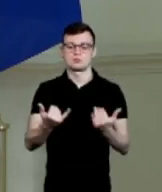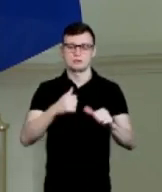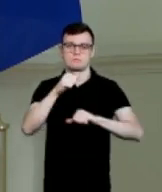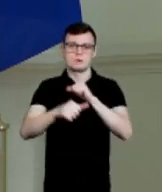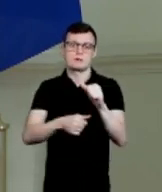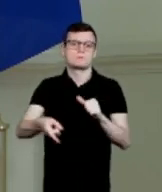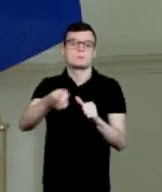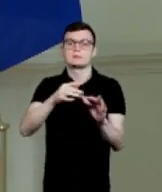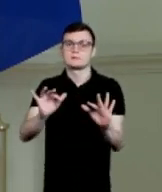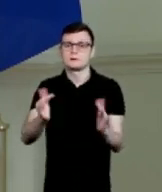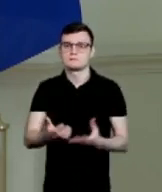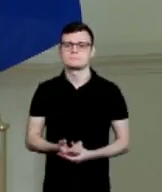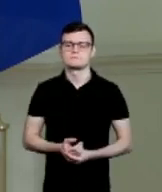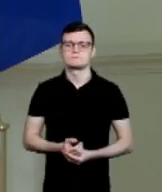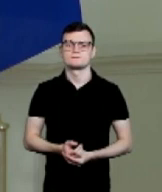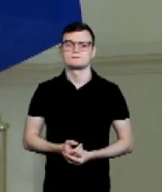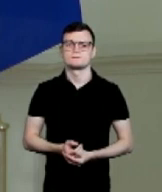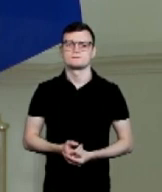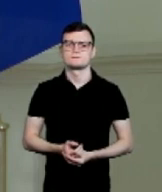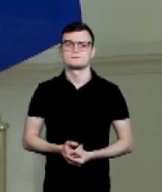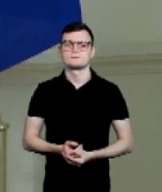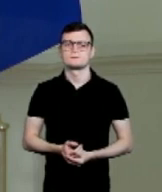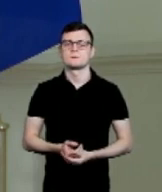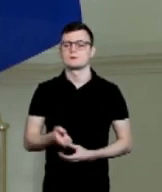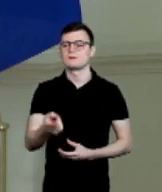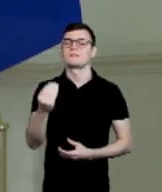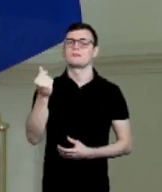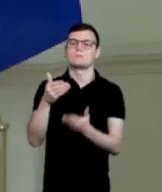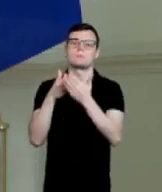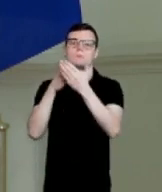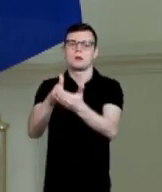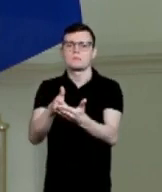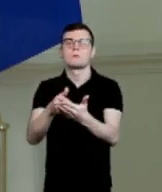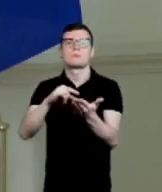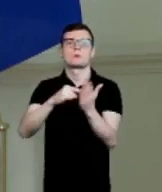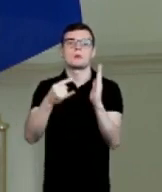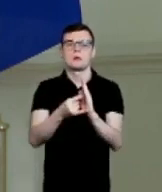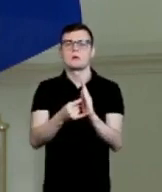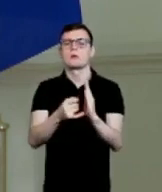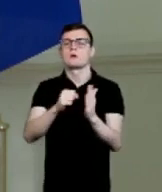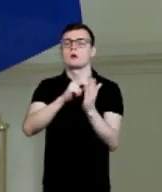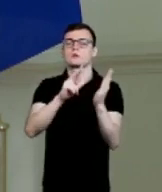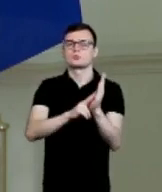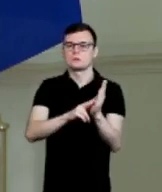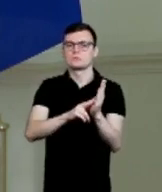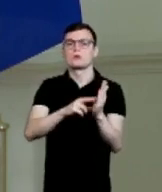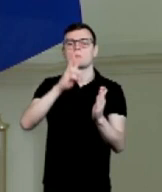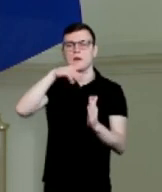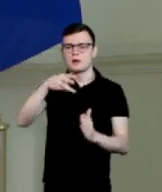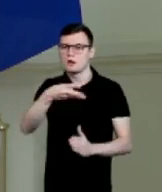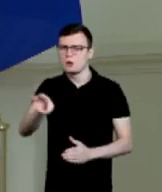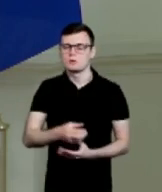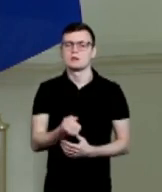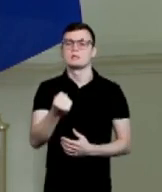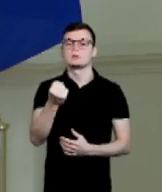turime makrofinansinės paramos planą, 18 milijardų eurų, 12 milijardų jau buvo paskirstyta. Ir kitais